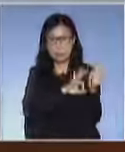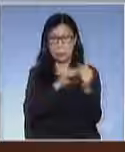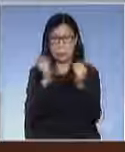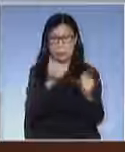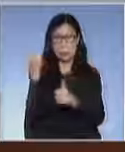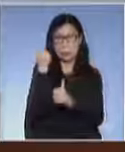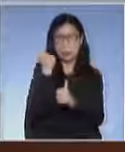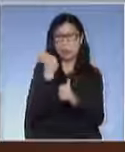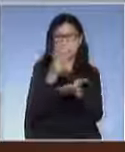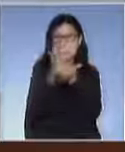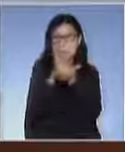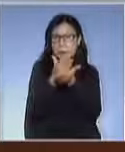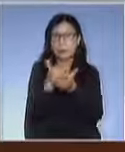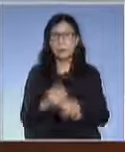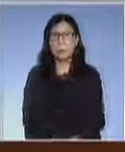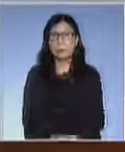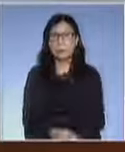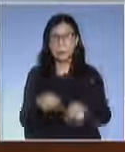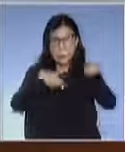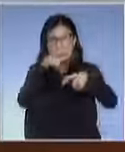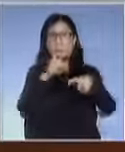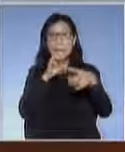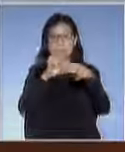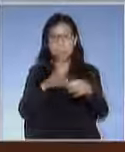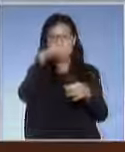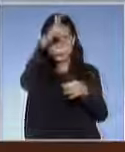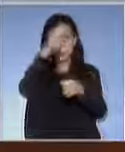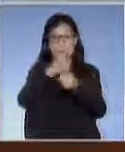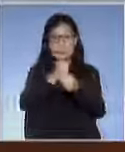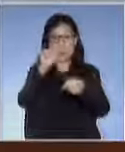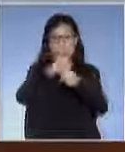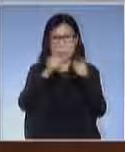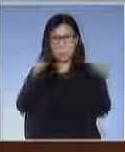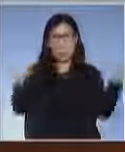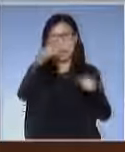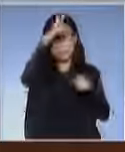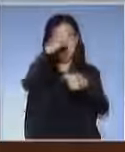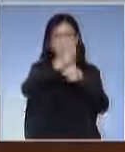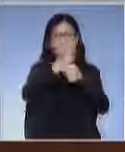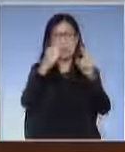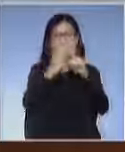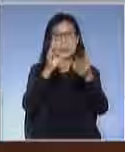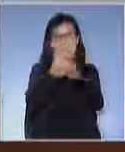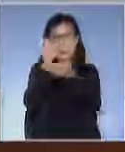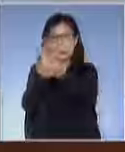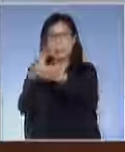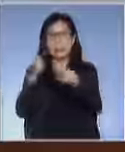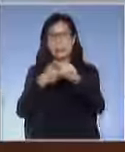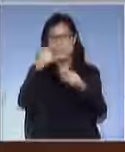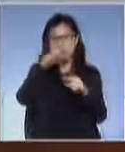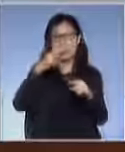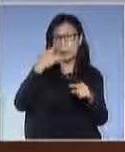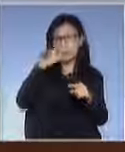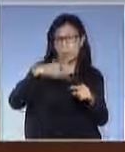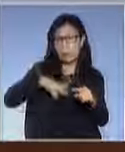極跟進政府當局延長公務員服務年期的最新情況。